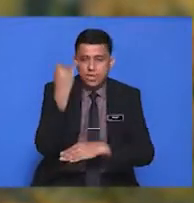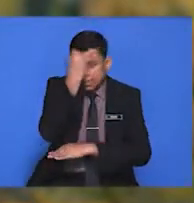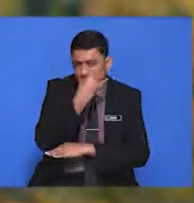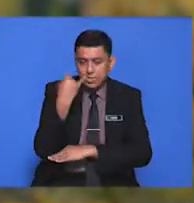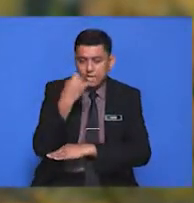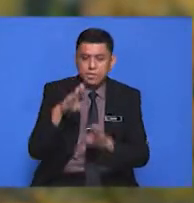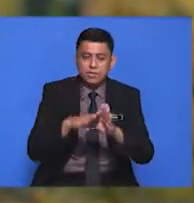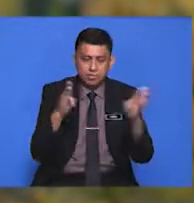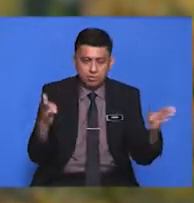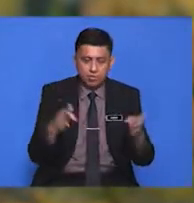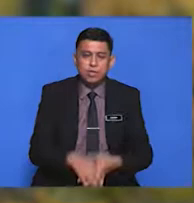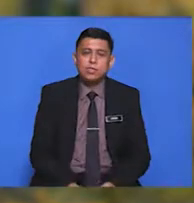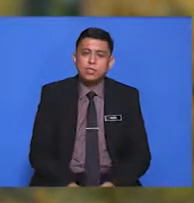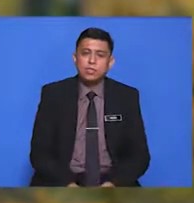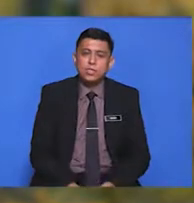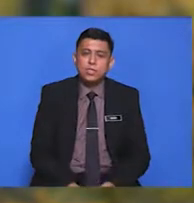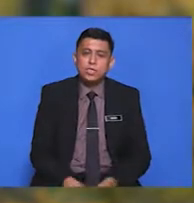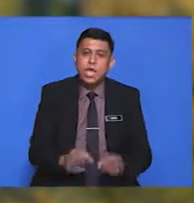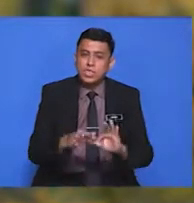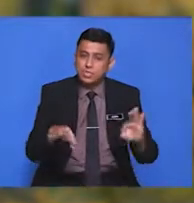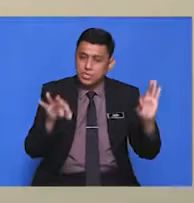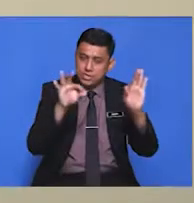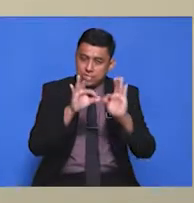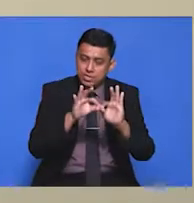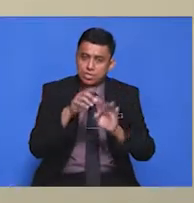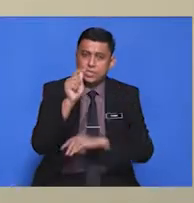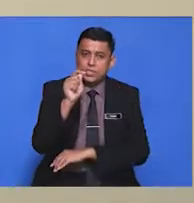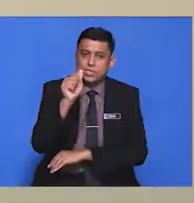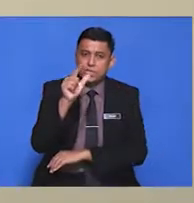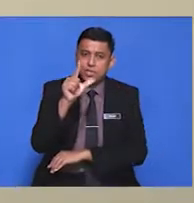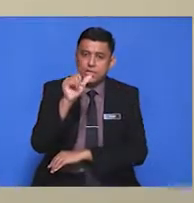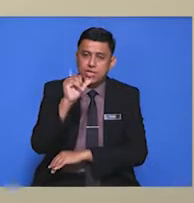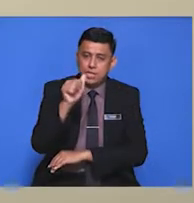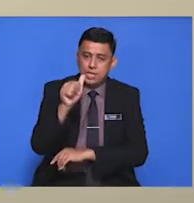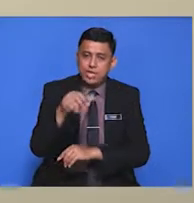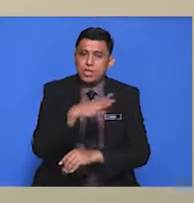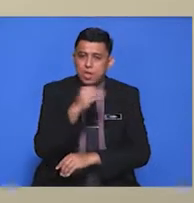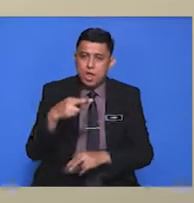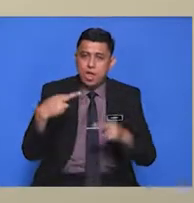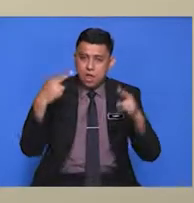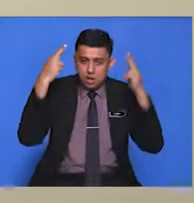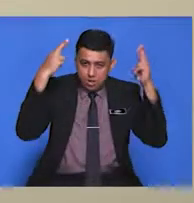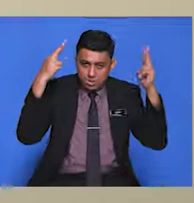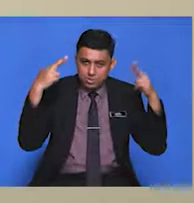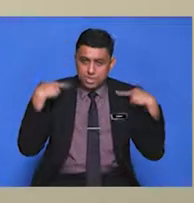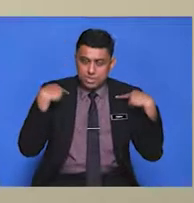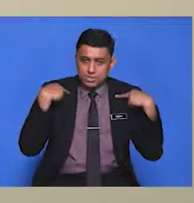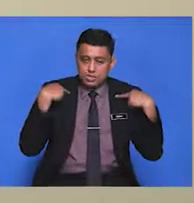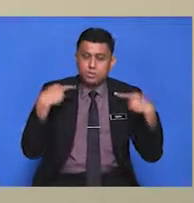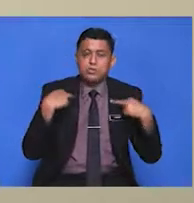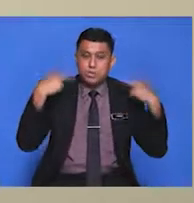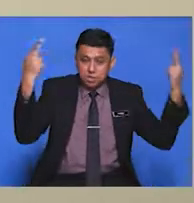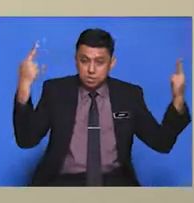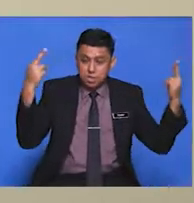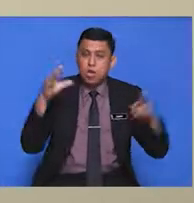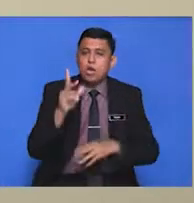iaitu Cerpen Talia dan Raksasa Kod-Kod. Pastikan murid-murid telah pun bersedia dengan buku antologi Baik Budi